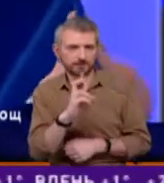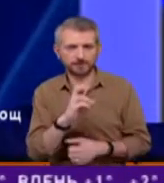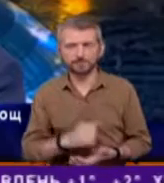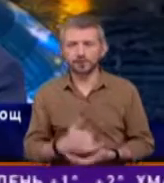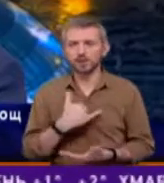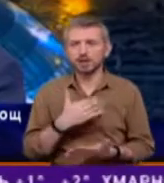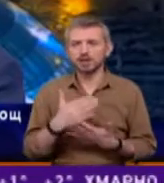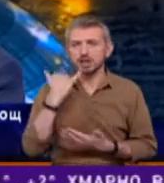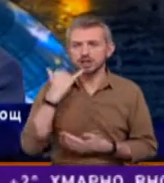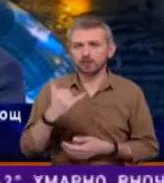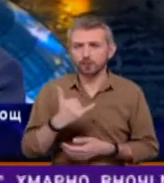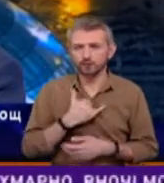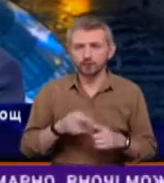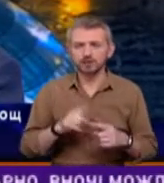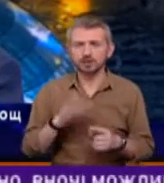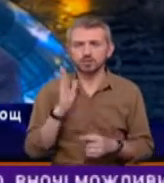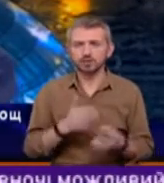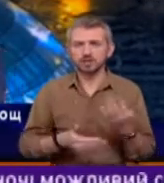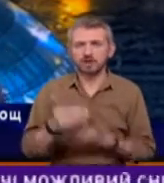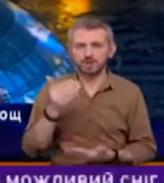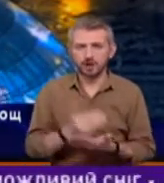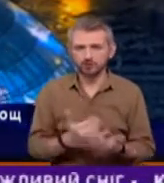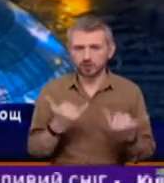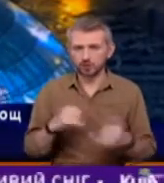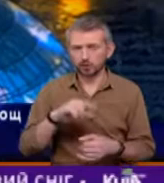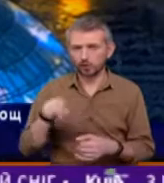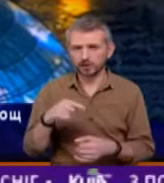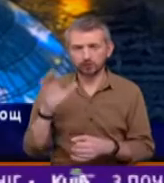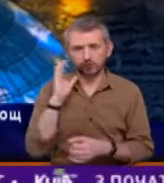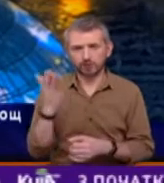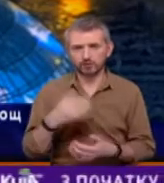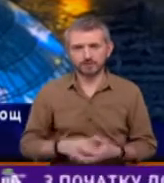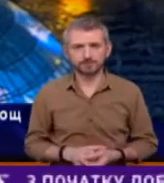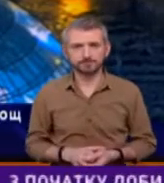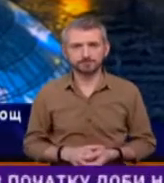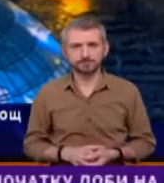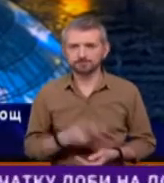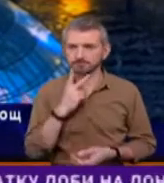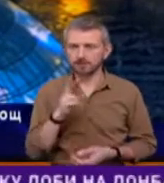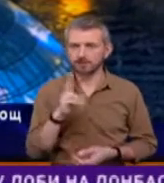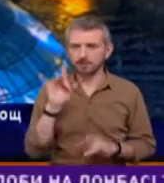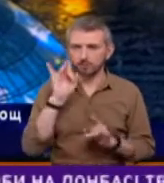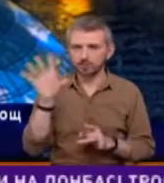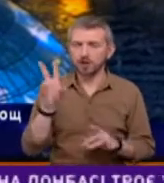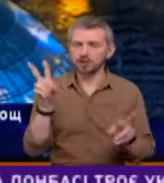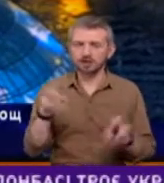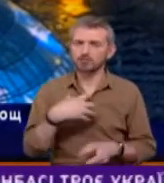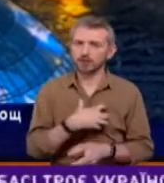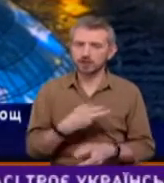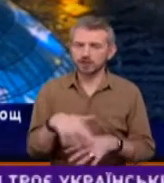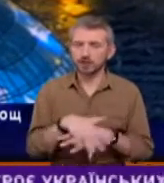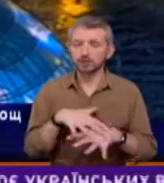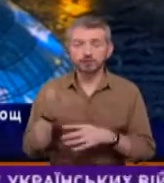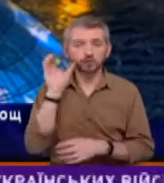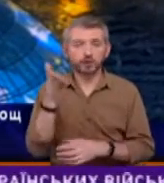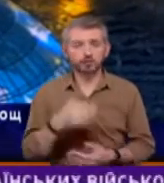є телефонний дзвінок, і це буде завершуючи на цю годину. Алло, слухаємо вас уважно. Бачите, як популярна така тема важлива для суспільства.